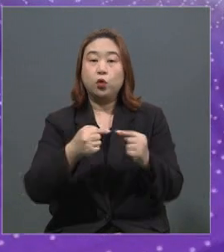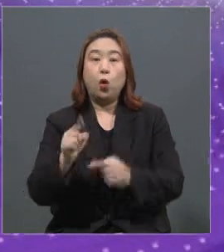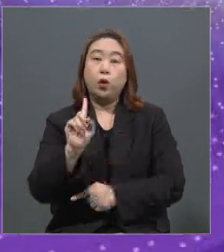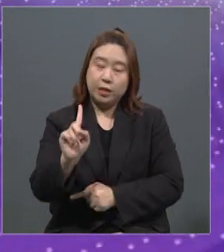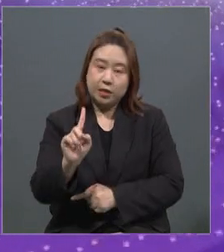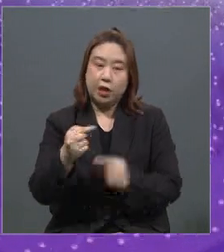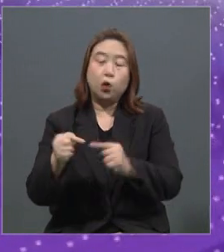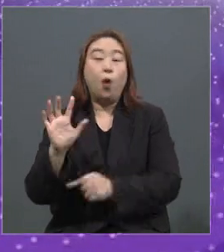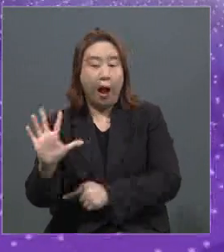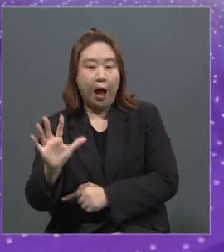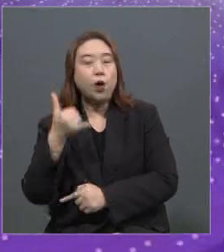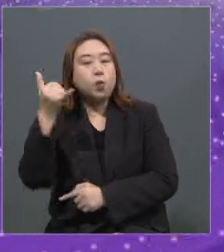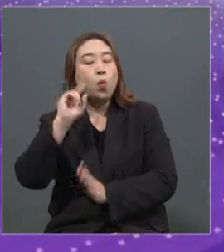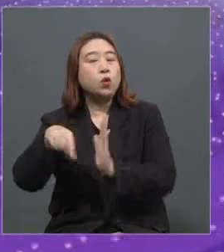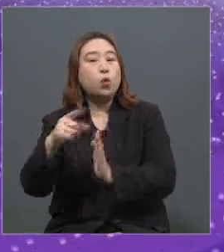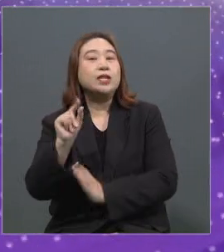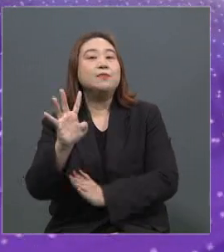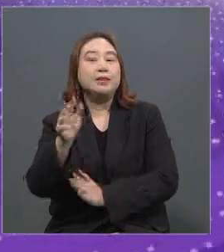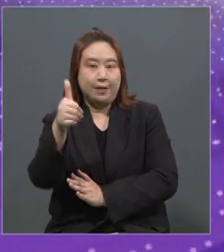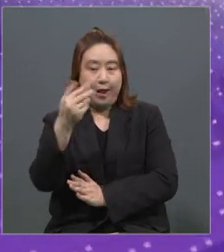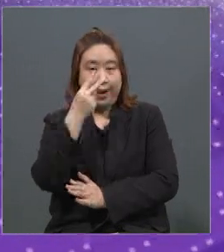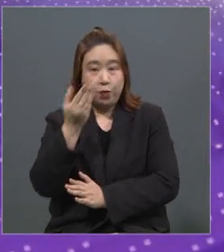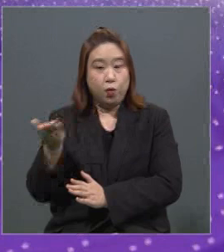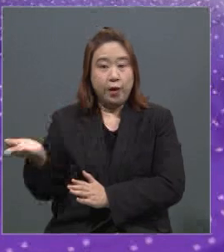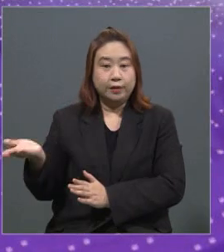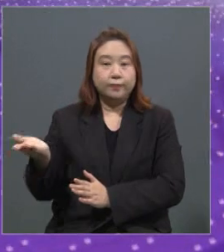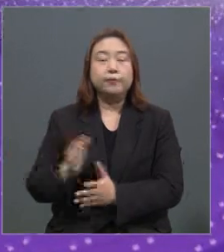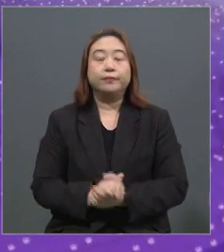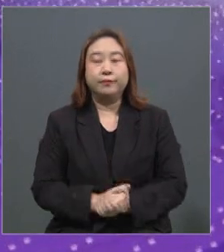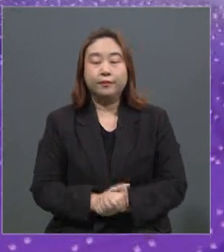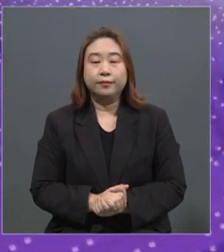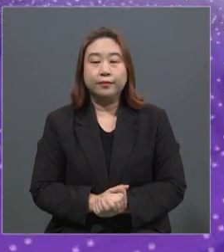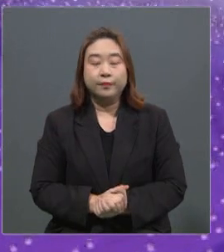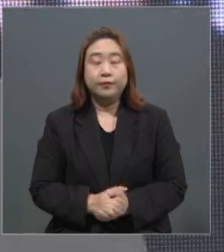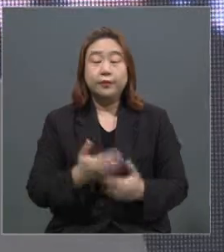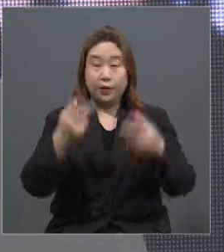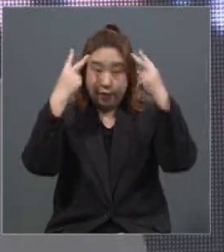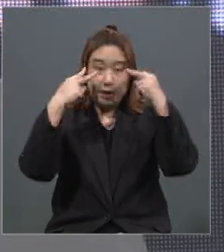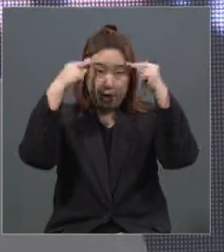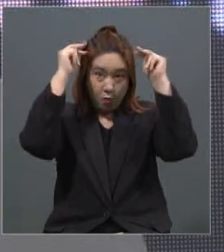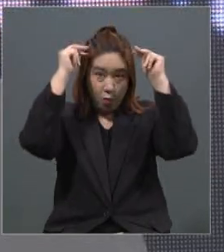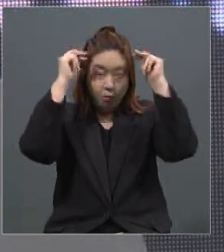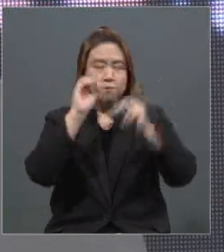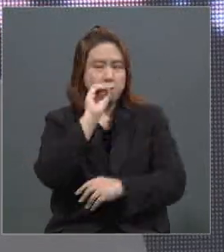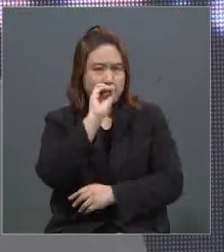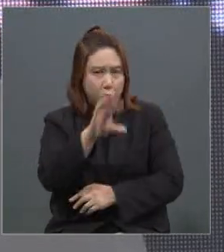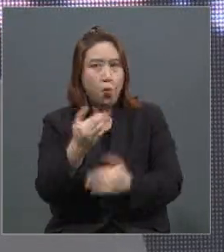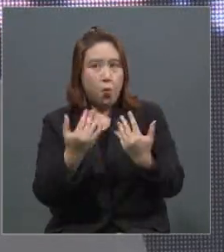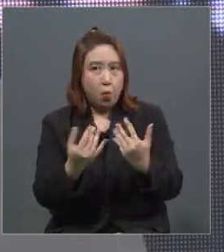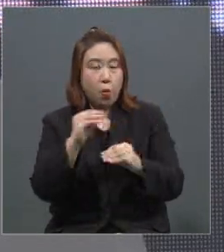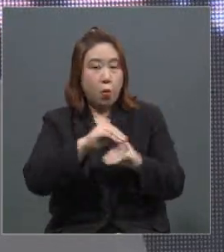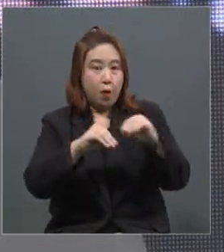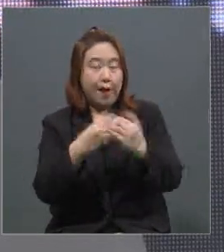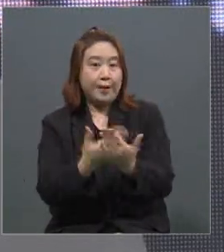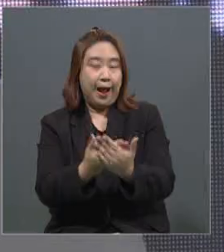5ได้ตลอด 24 ชั่โงไม่เลกอยู่หนาจอนะครับขณะกครั นายกรัฐมันตรียัยิยานด้วยนะครัวจะเดียนหนาโครงการ